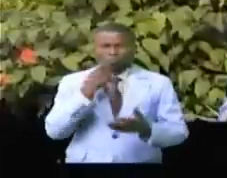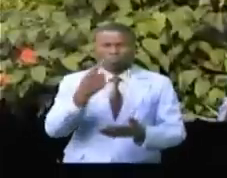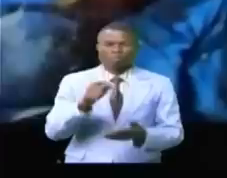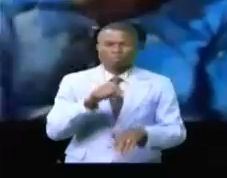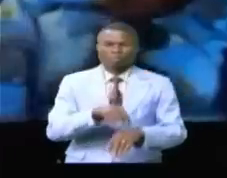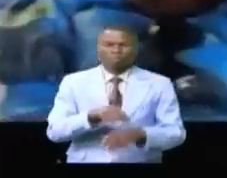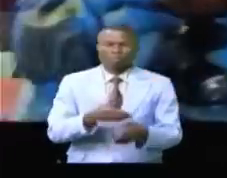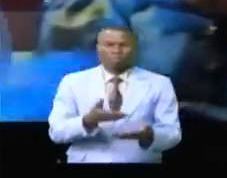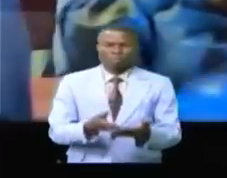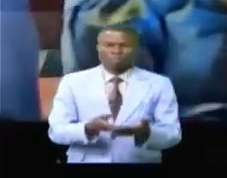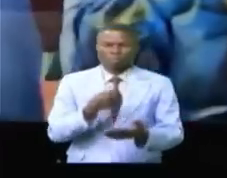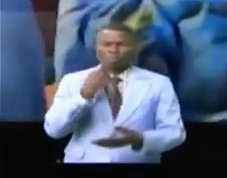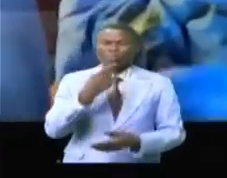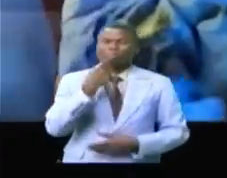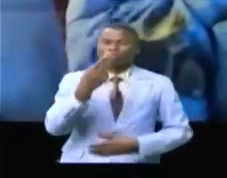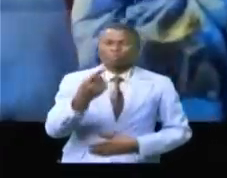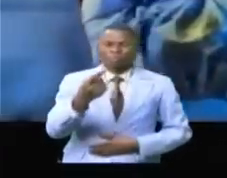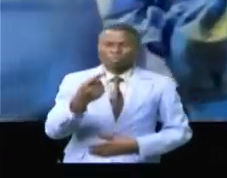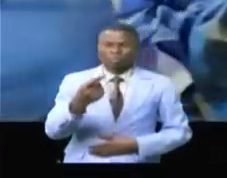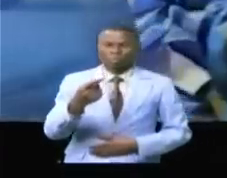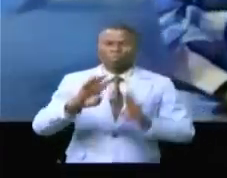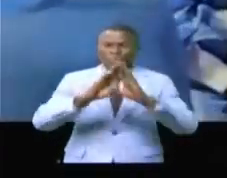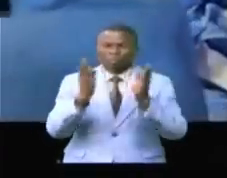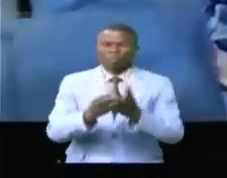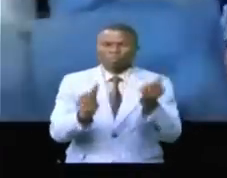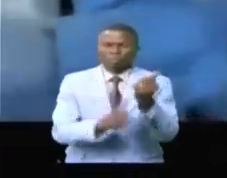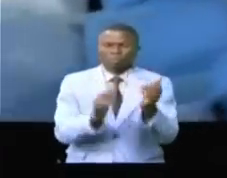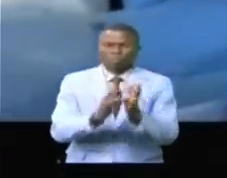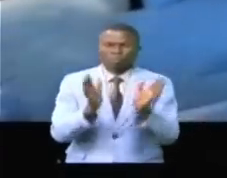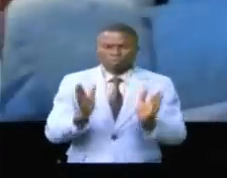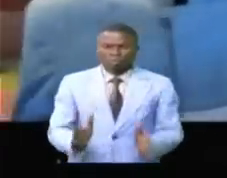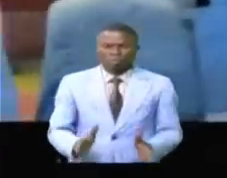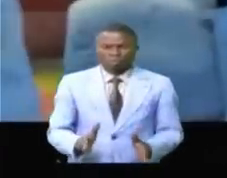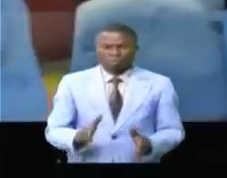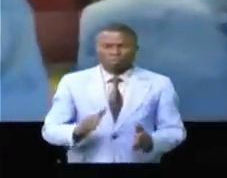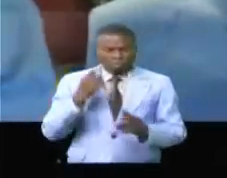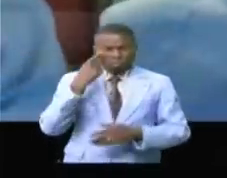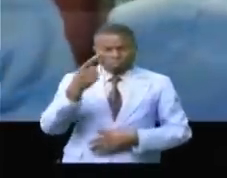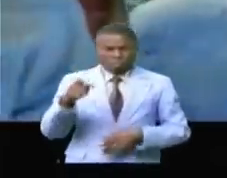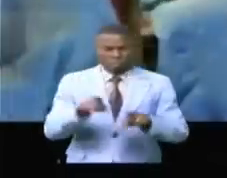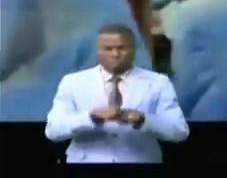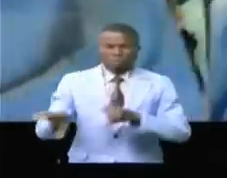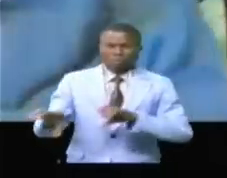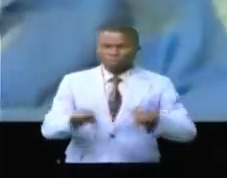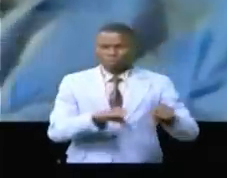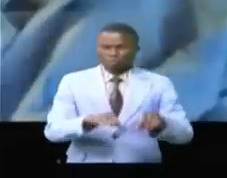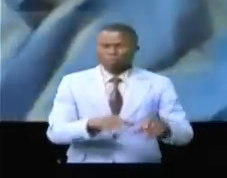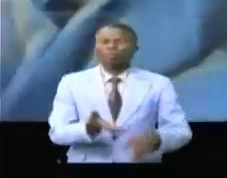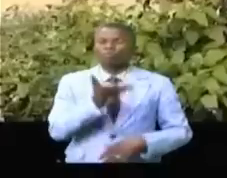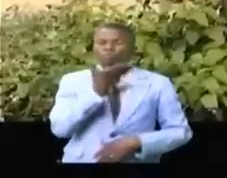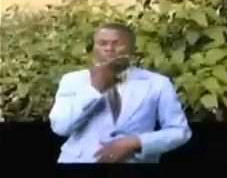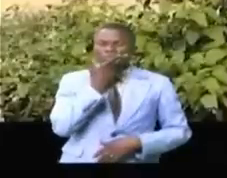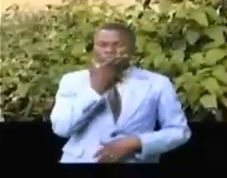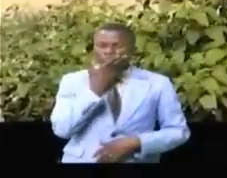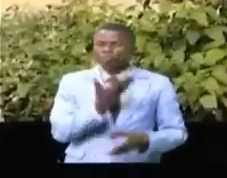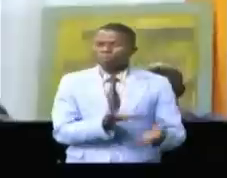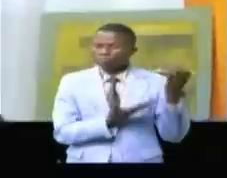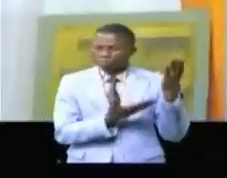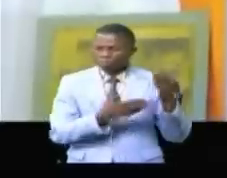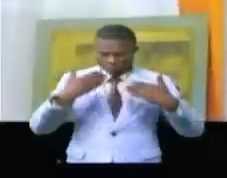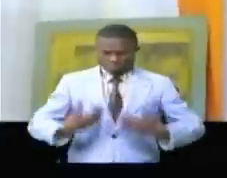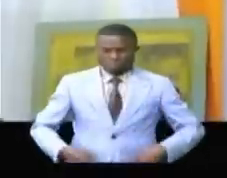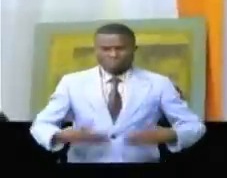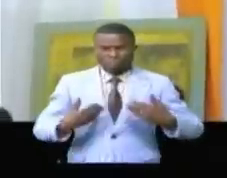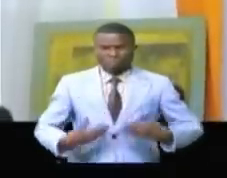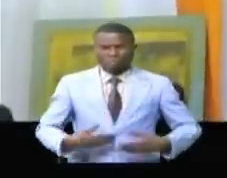l'occasion pour dire aux Équisiens, à la date d'aujourd'hui, ils doivent se considérer comme aptes, matures. Voilà, aujourd'hui nous célébrons